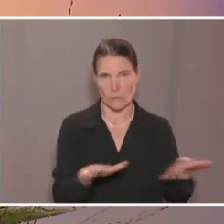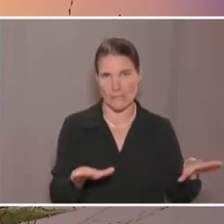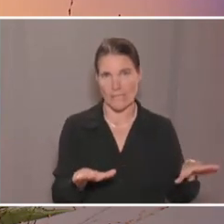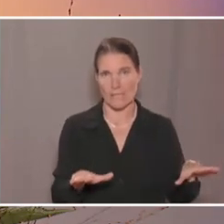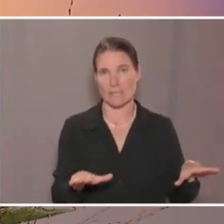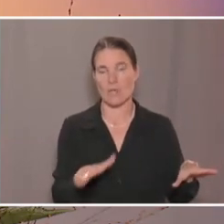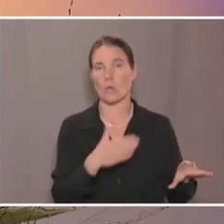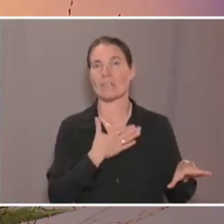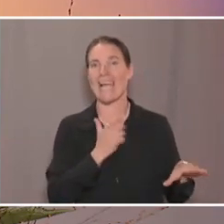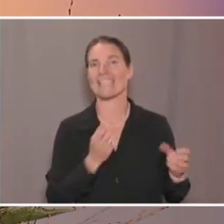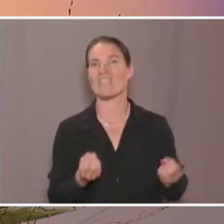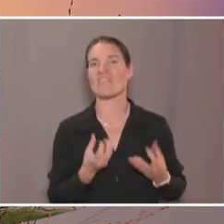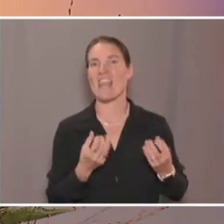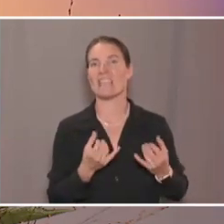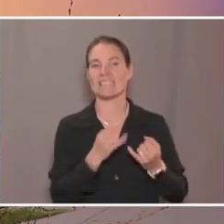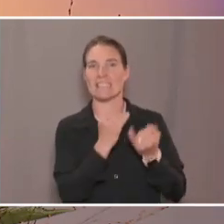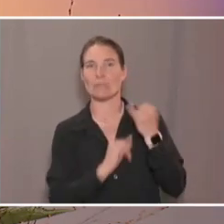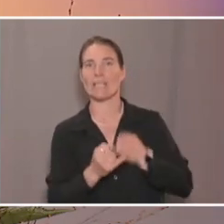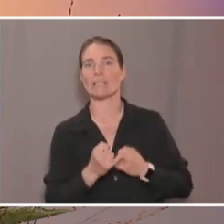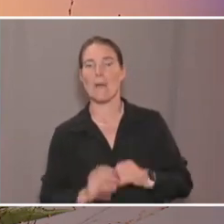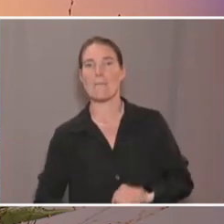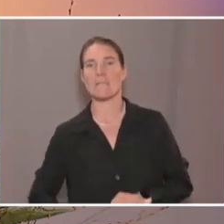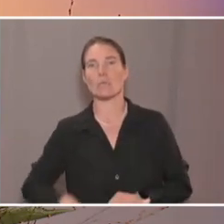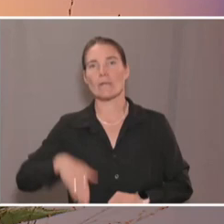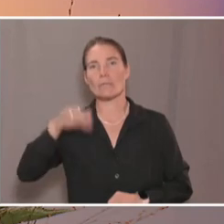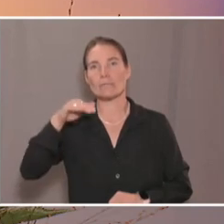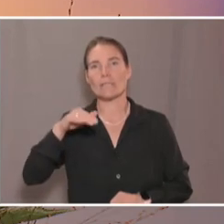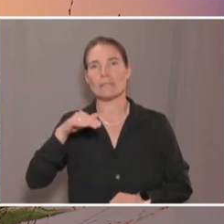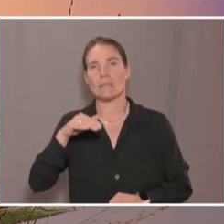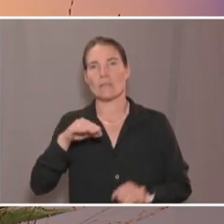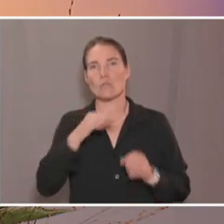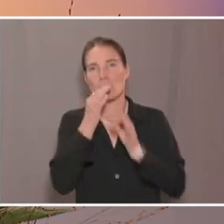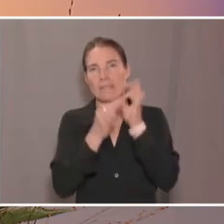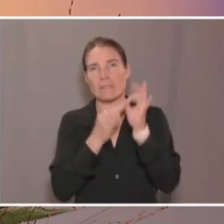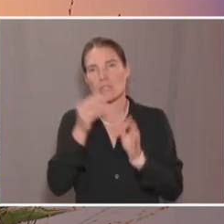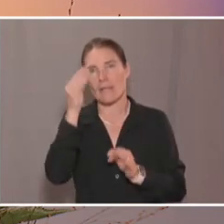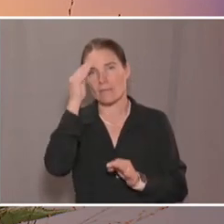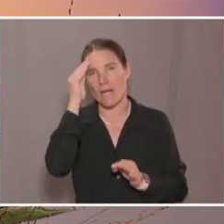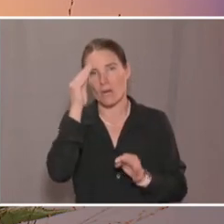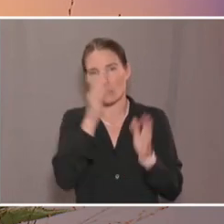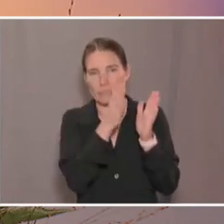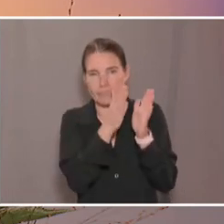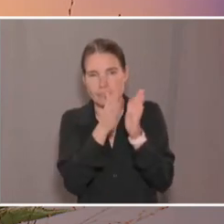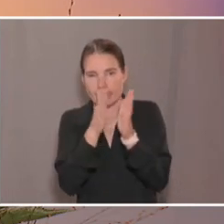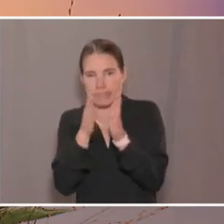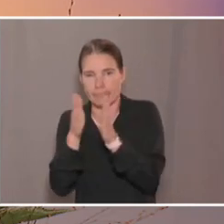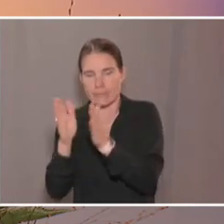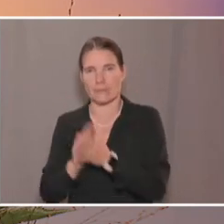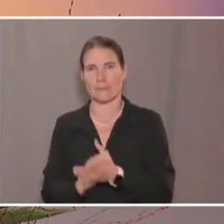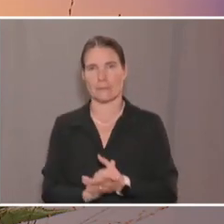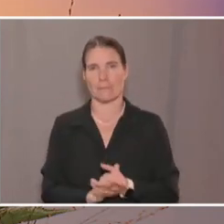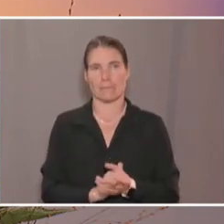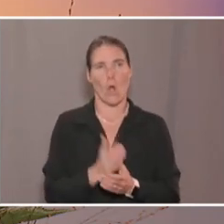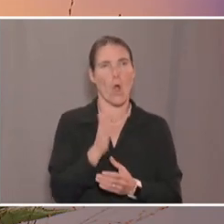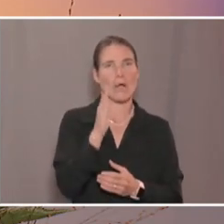Quellen individuelle Biografien und gruppenspezifische Erfahrungen zu systematisieren, reale